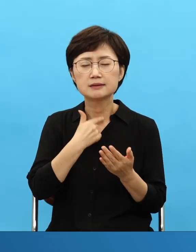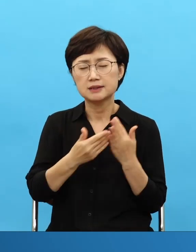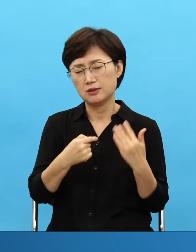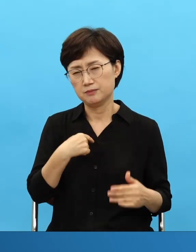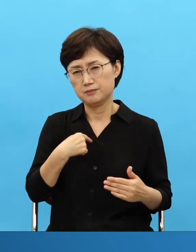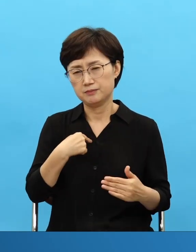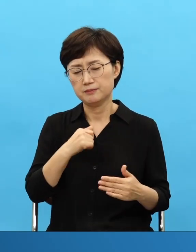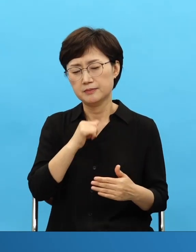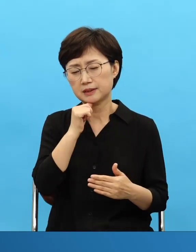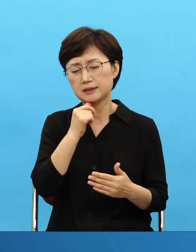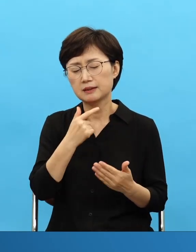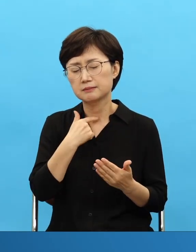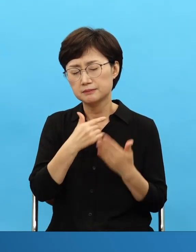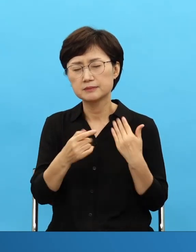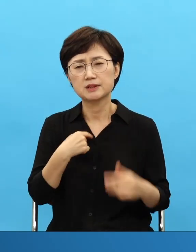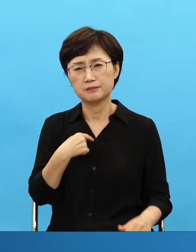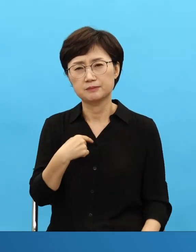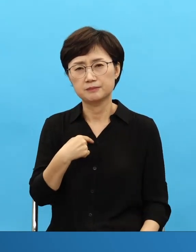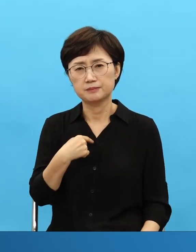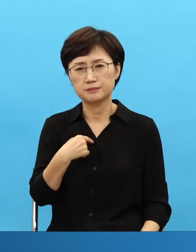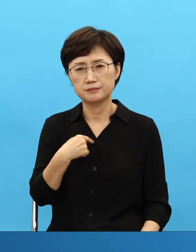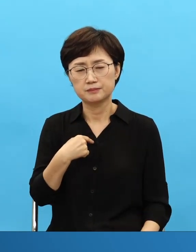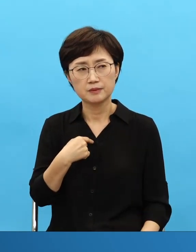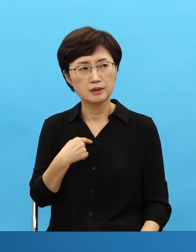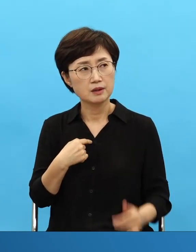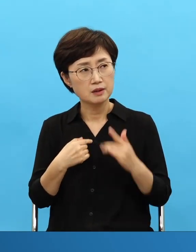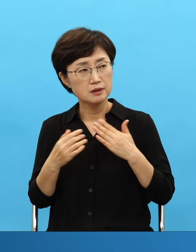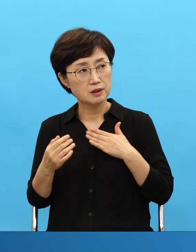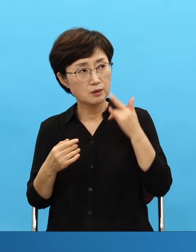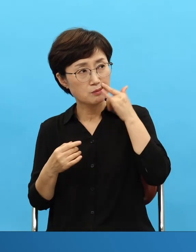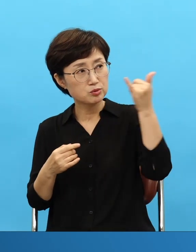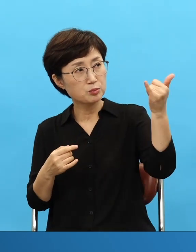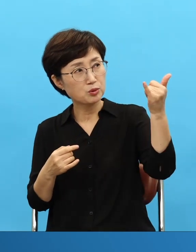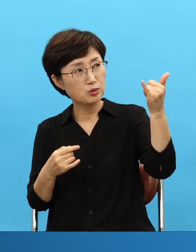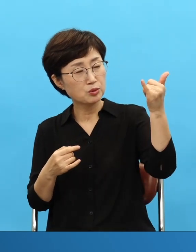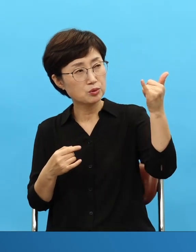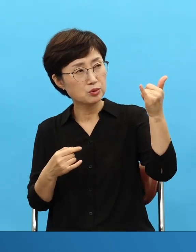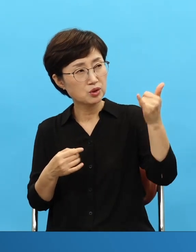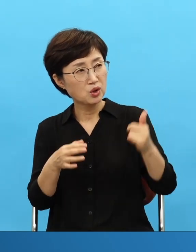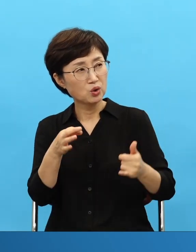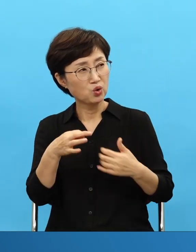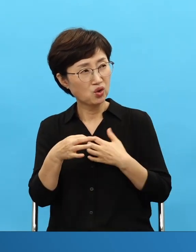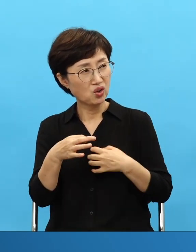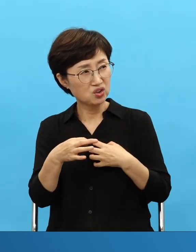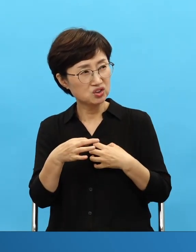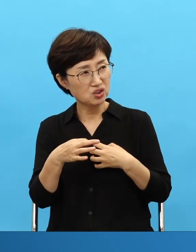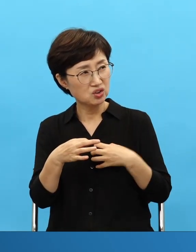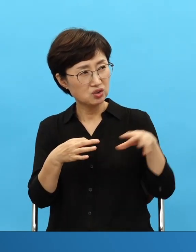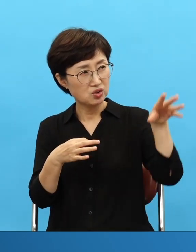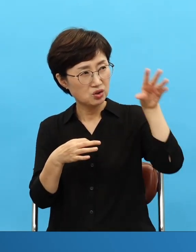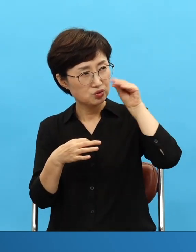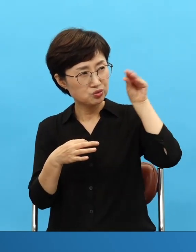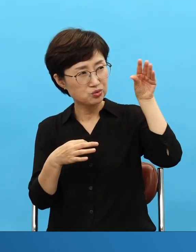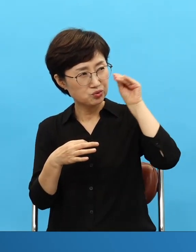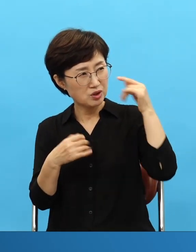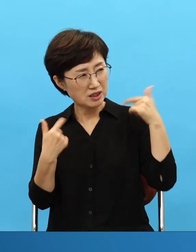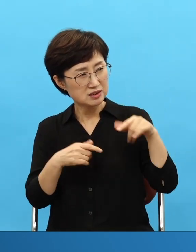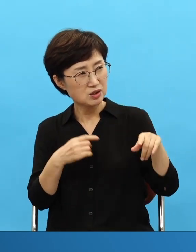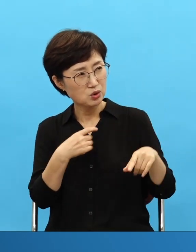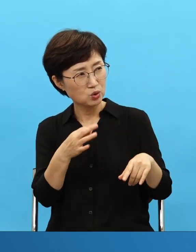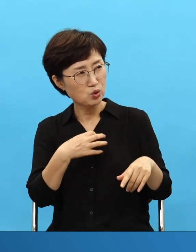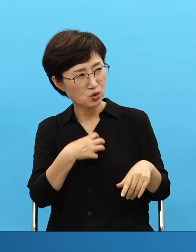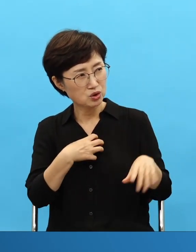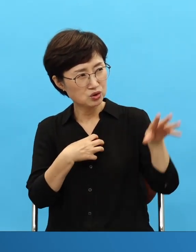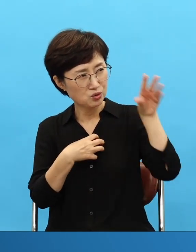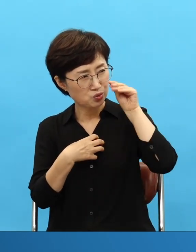up close. Poverty. 우리 부모님들이 늘 돈 걱정하는 거 봤어요. I saw my parents always consumed with the